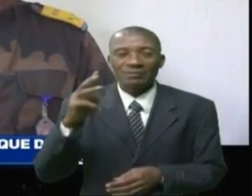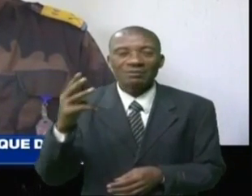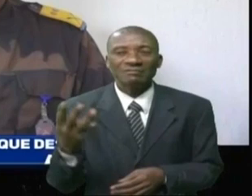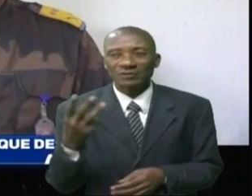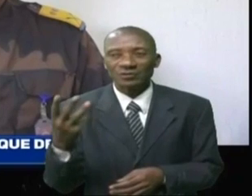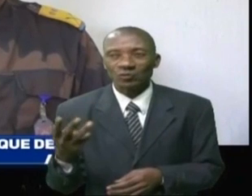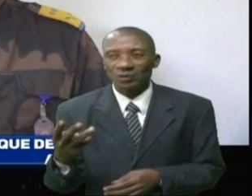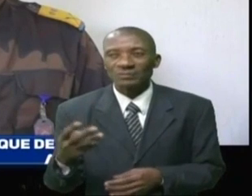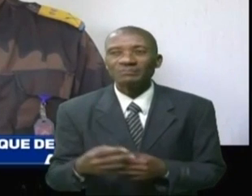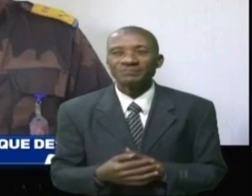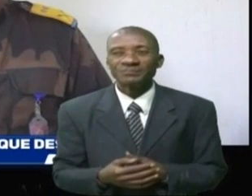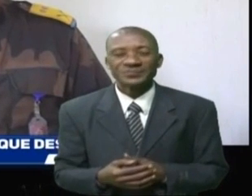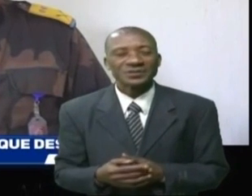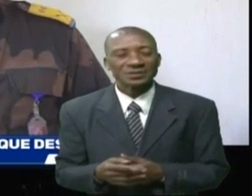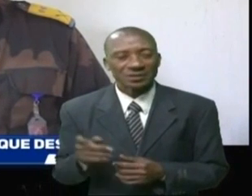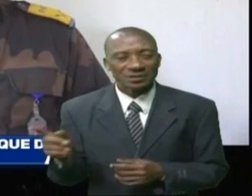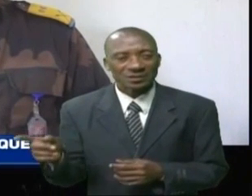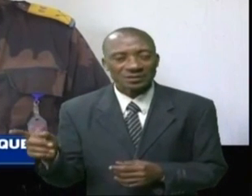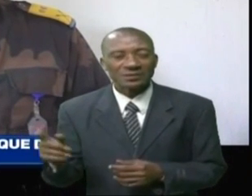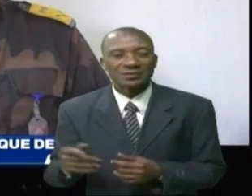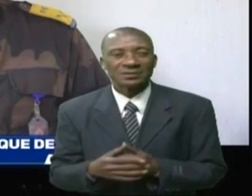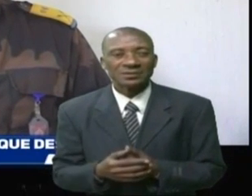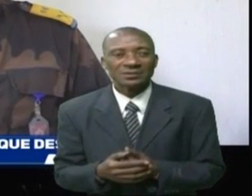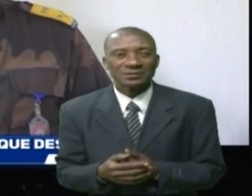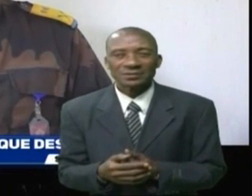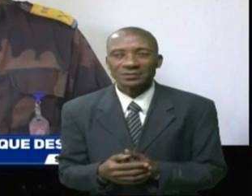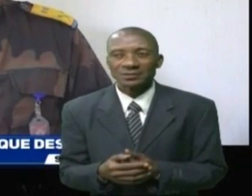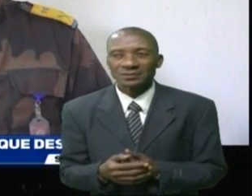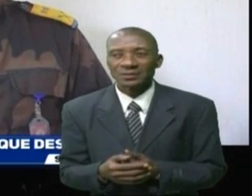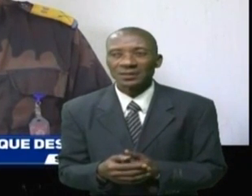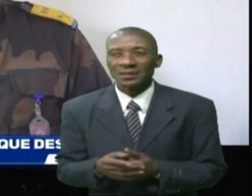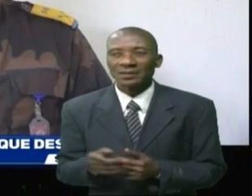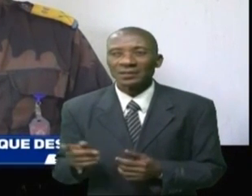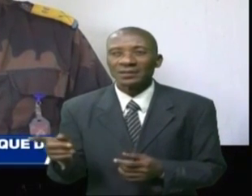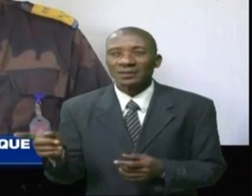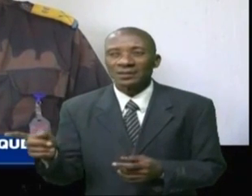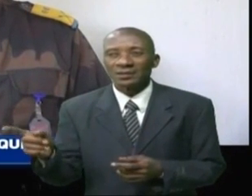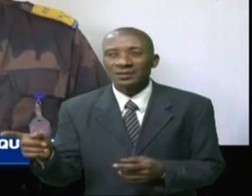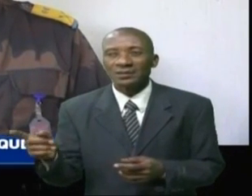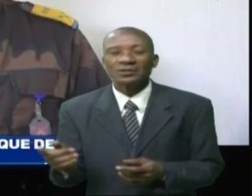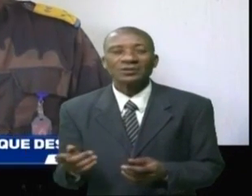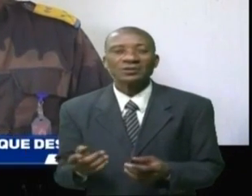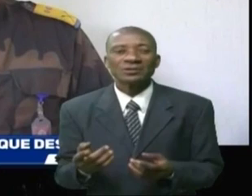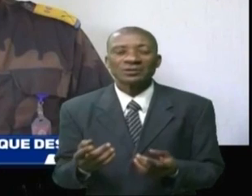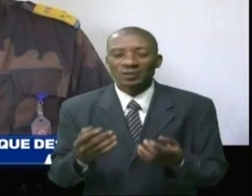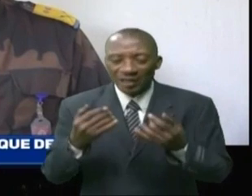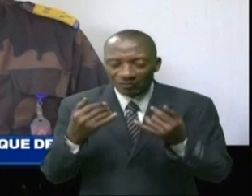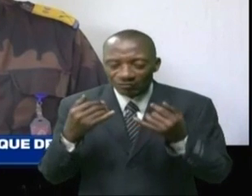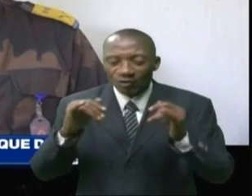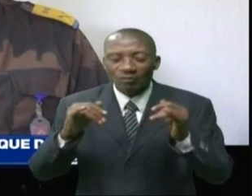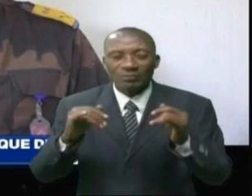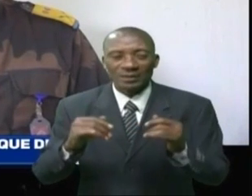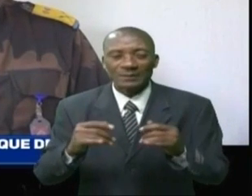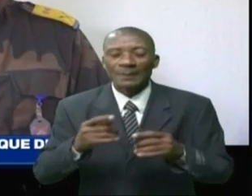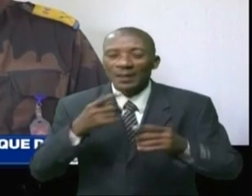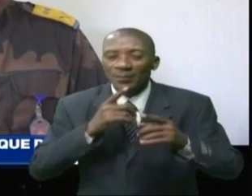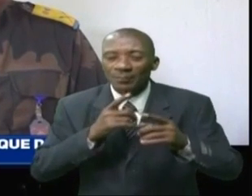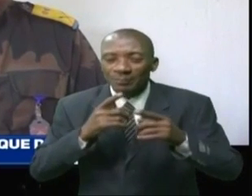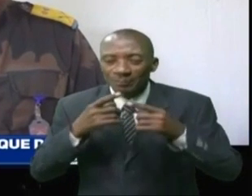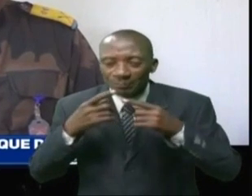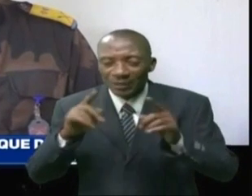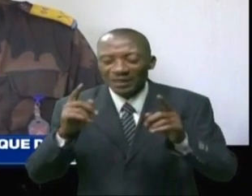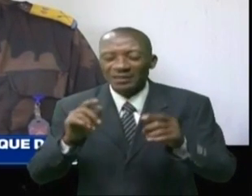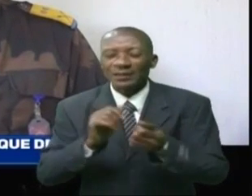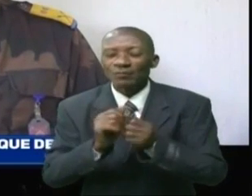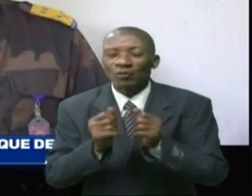médias et réseaux sociaux, il est porté à la connaissance de l'opinion tant nationale qu'internationale que les forces armées de la